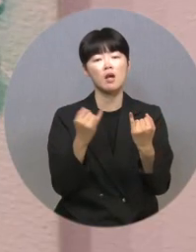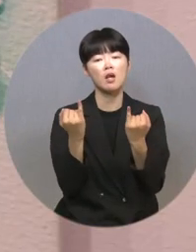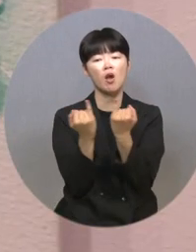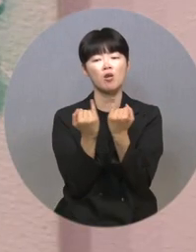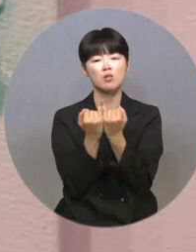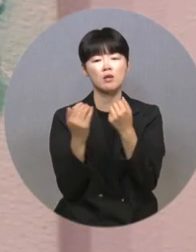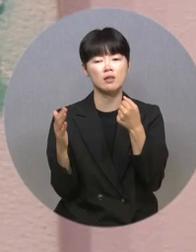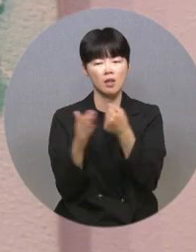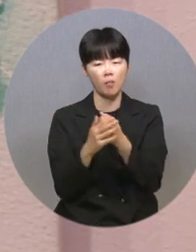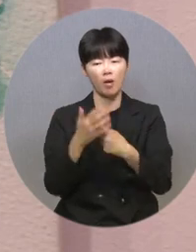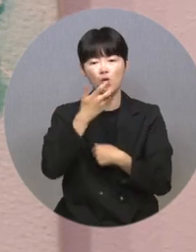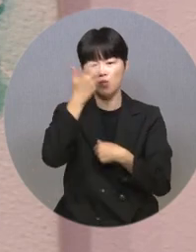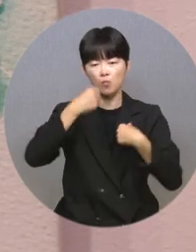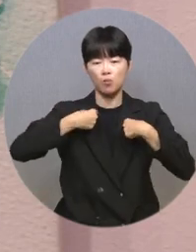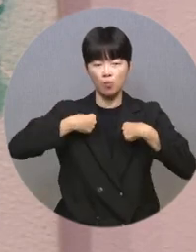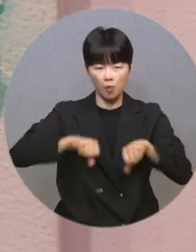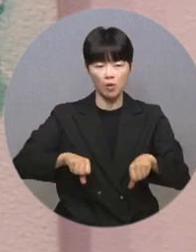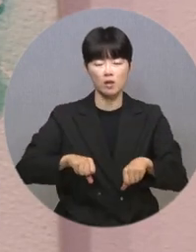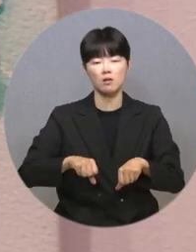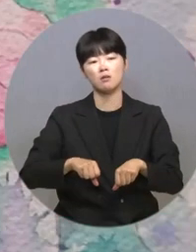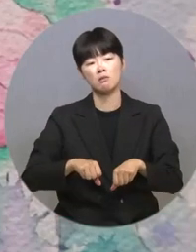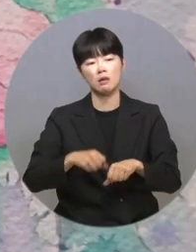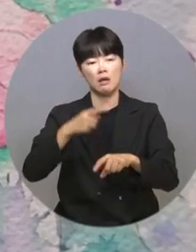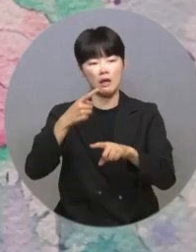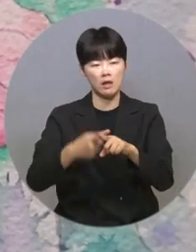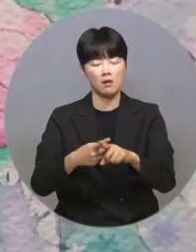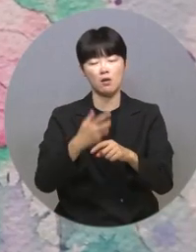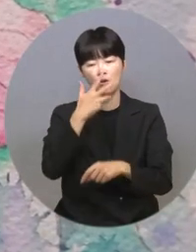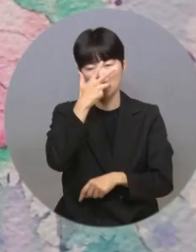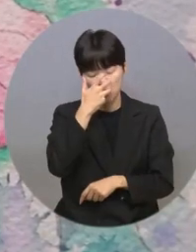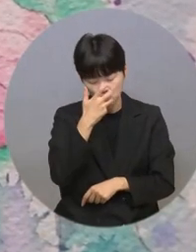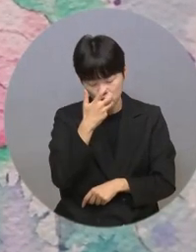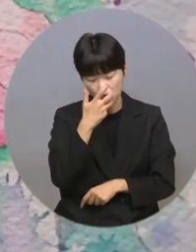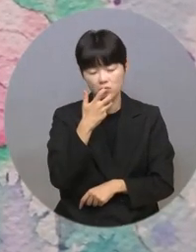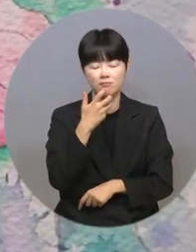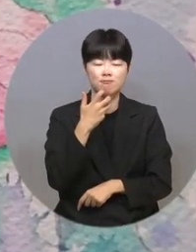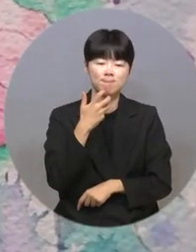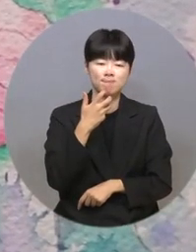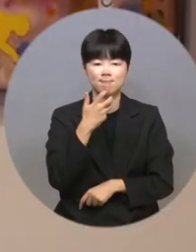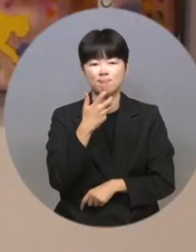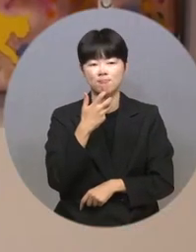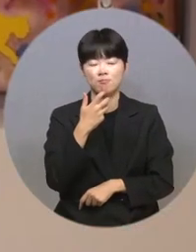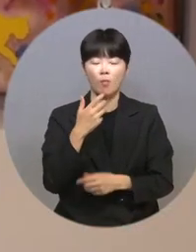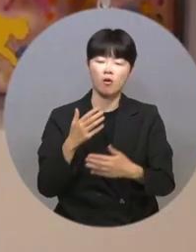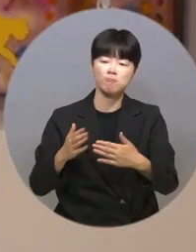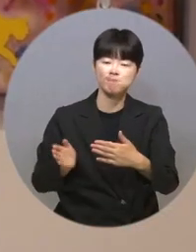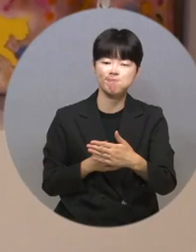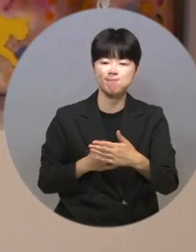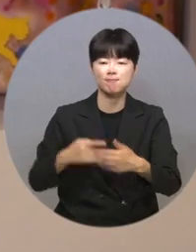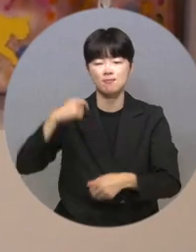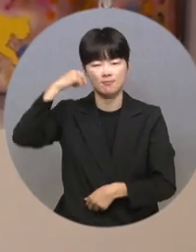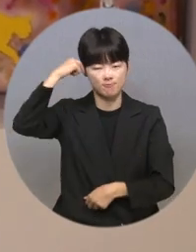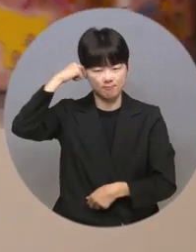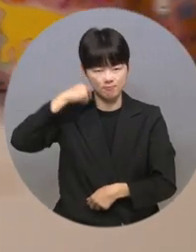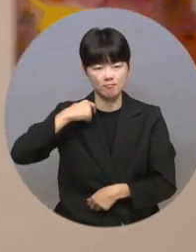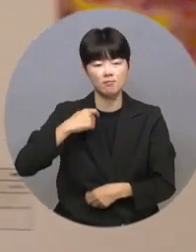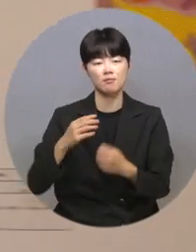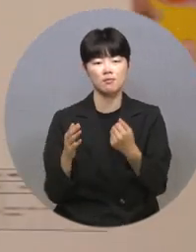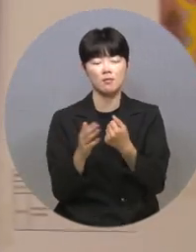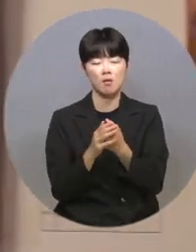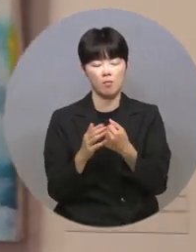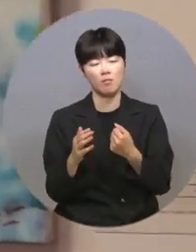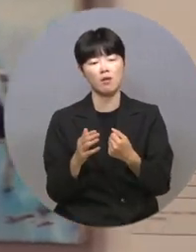엄마로서 아내로서의 삶을 살아가다 우울감과 공허감을 마주했습니다. 작가는 이 같은 어려운